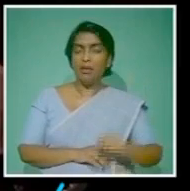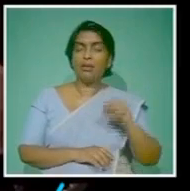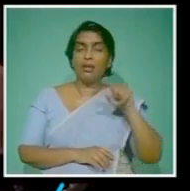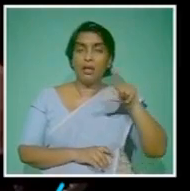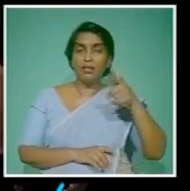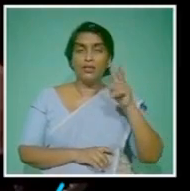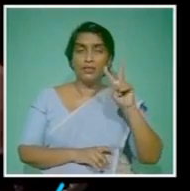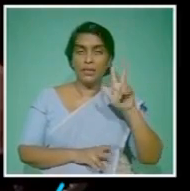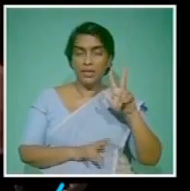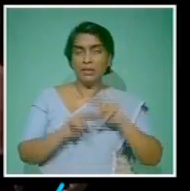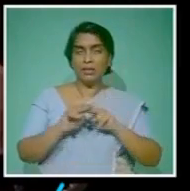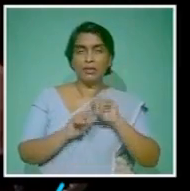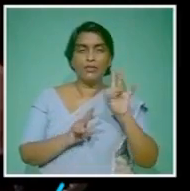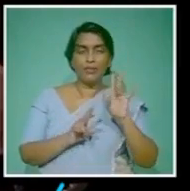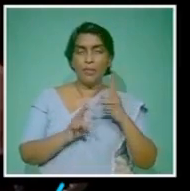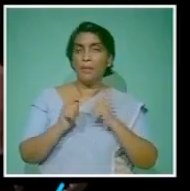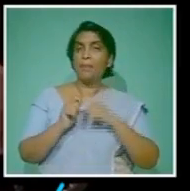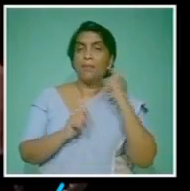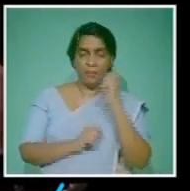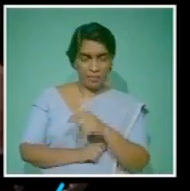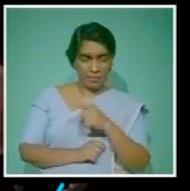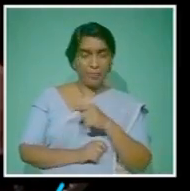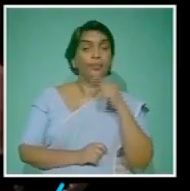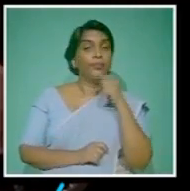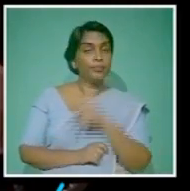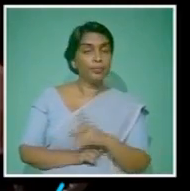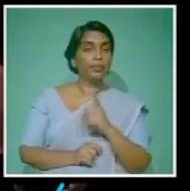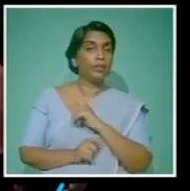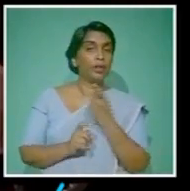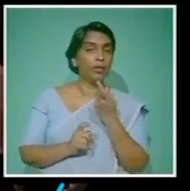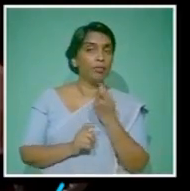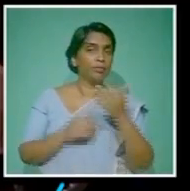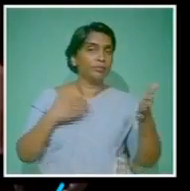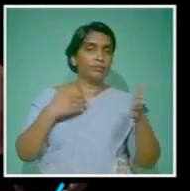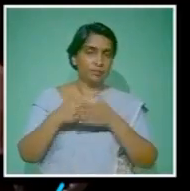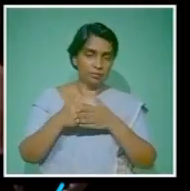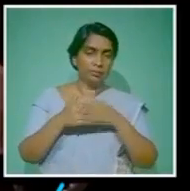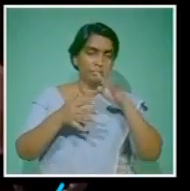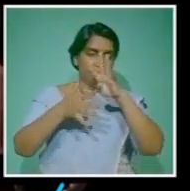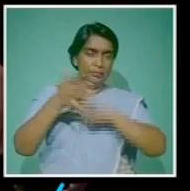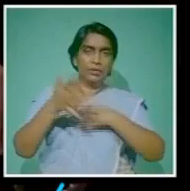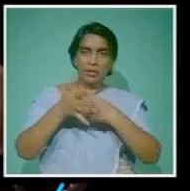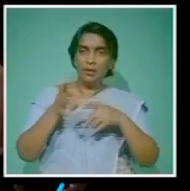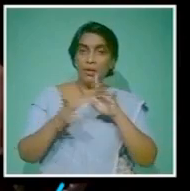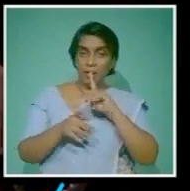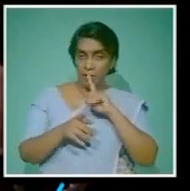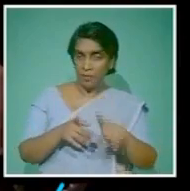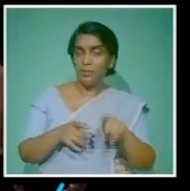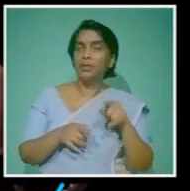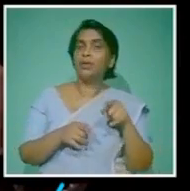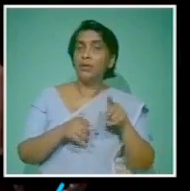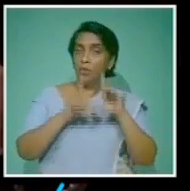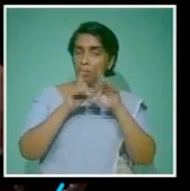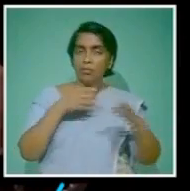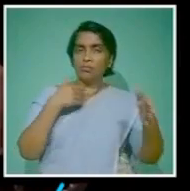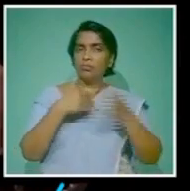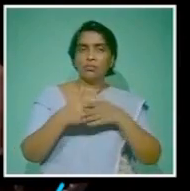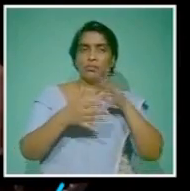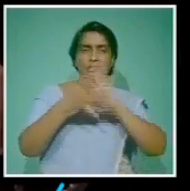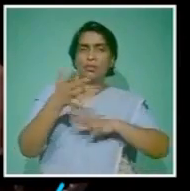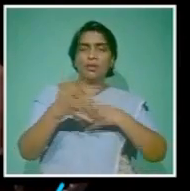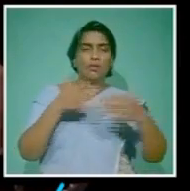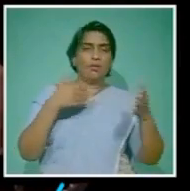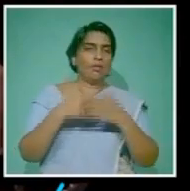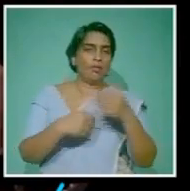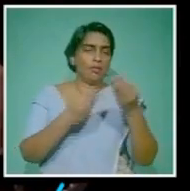878,728.75 මුදලක් ගෙවිය යුතු බව දන්වා තිබුව අතර එයට ගිණුම් ප්‍රකාශයක් අමුණාවා ඇති බව දන්වා තිබුණද එවැනි ගිණුම් ප්‍රකාශයක් මේ සමග